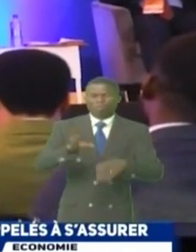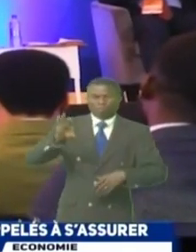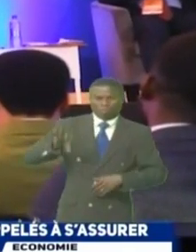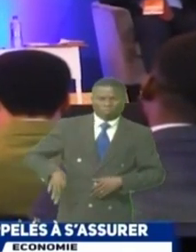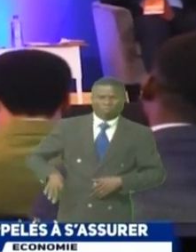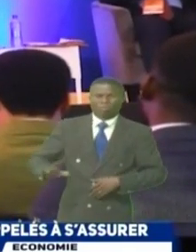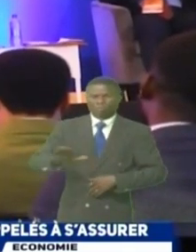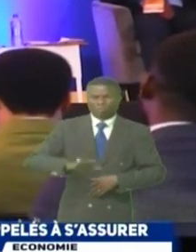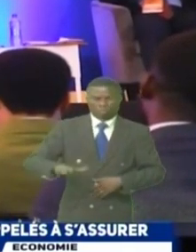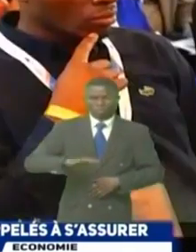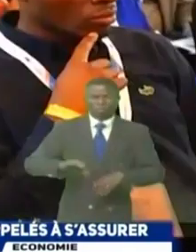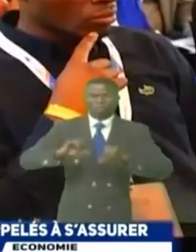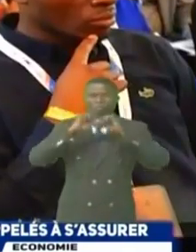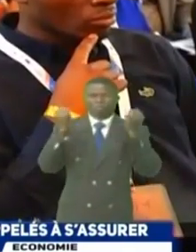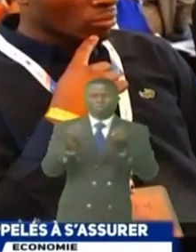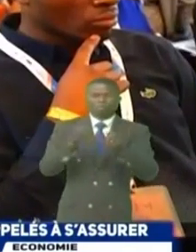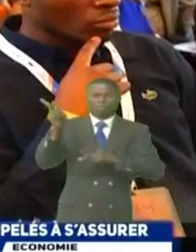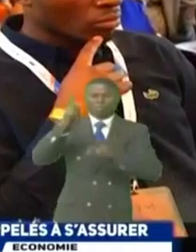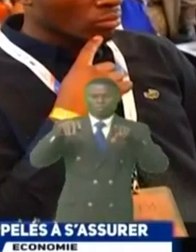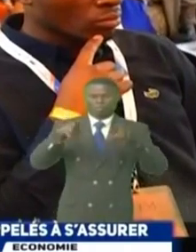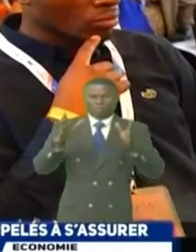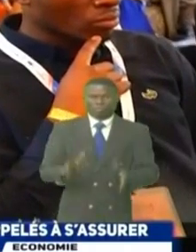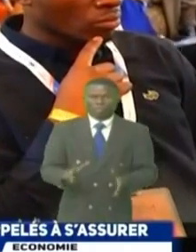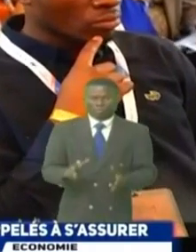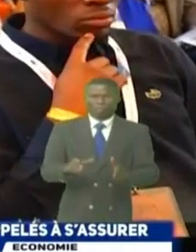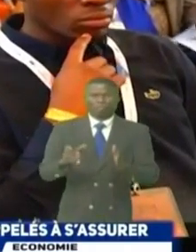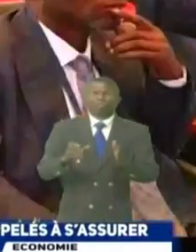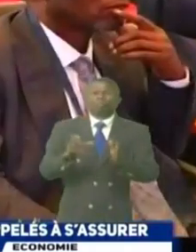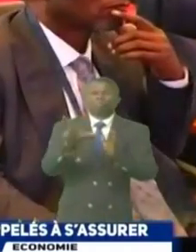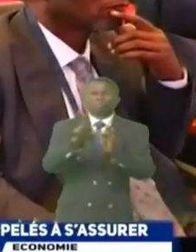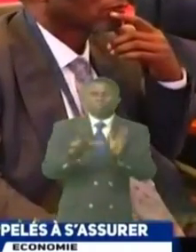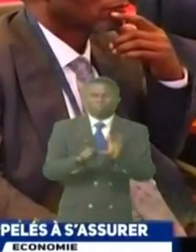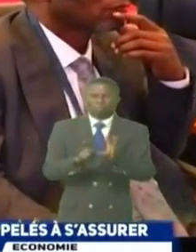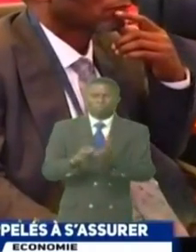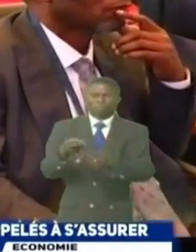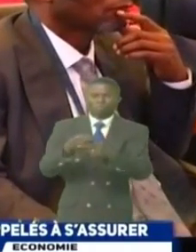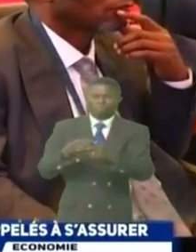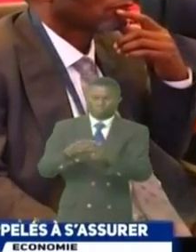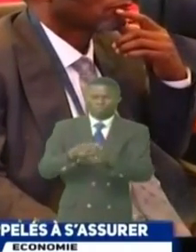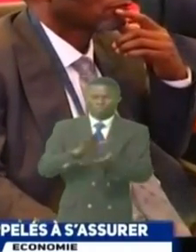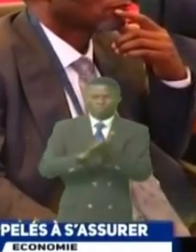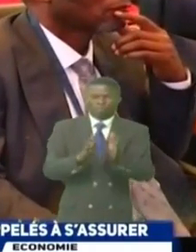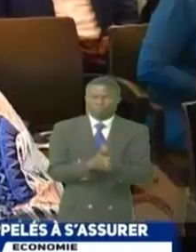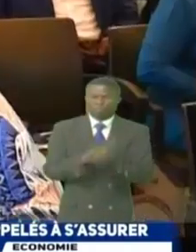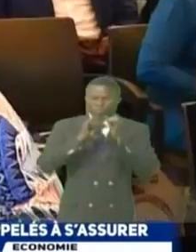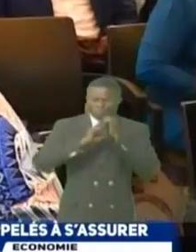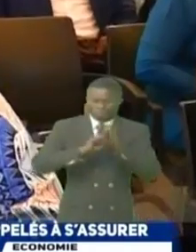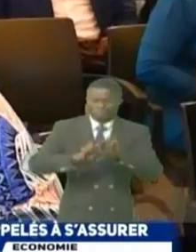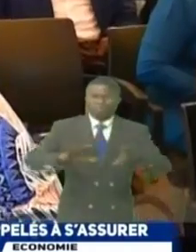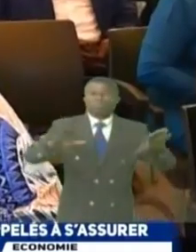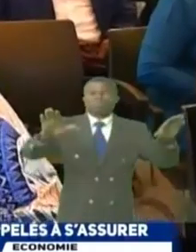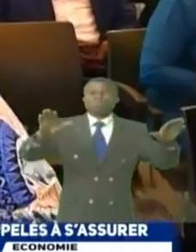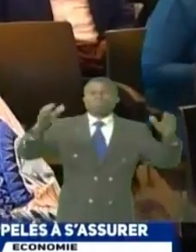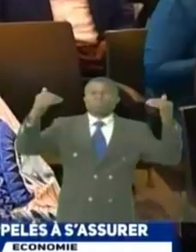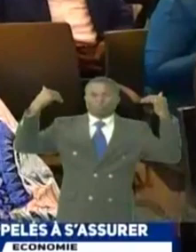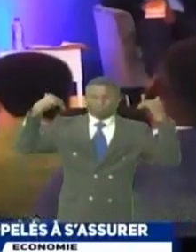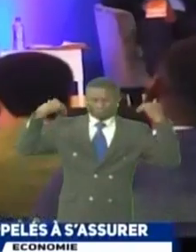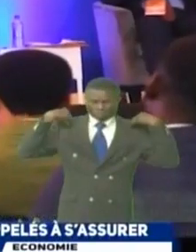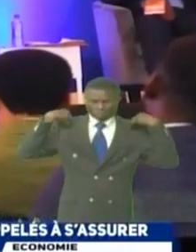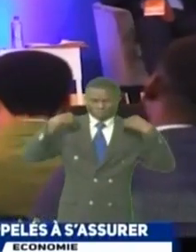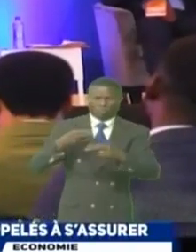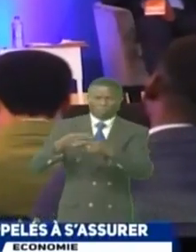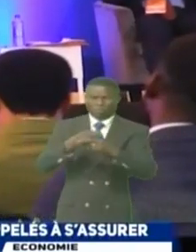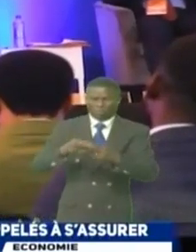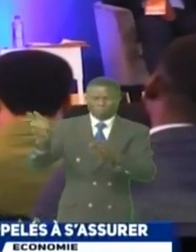social des Congolais. Avec le code des assurances qui a besoin d'être davantage vulgarisé, l'autorité des régulations et de contrôle